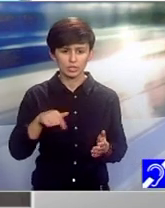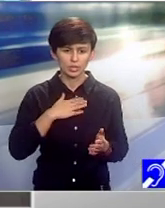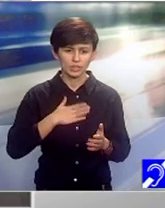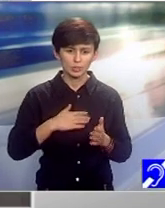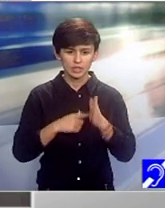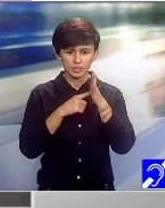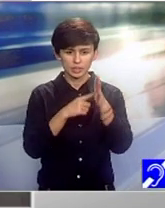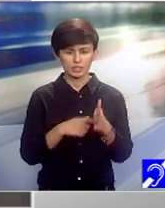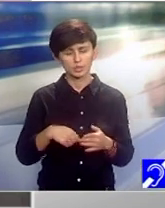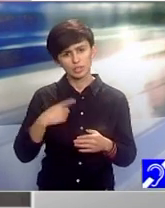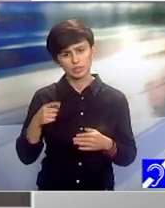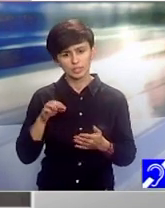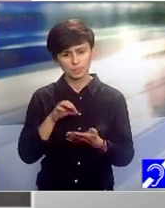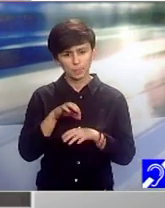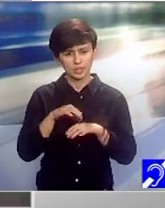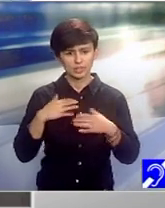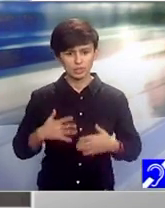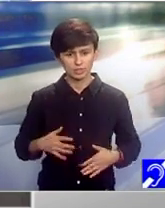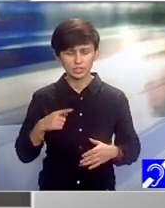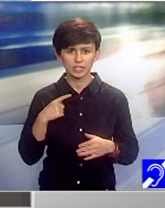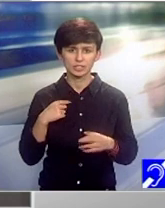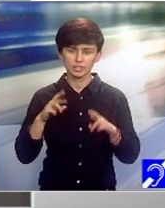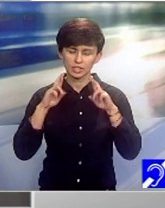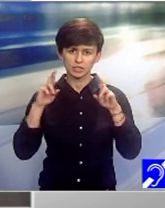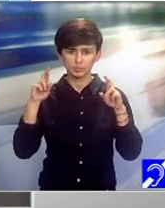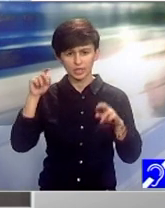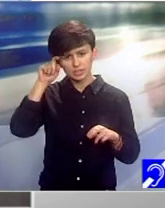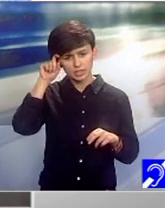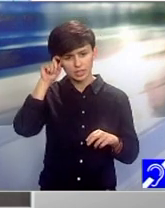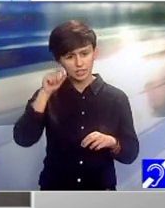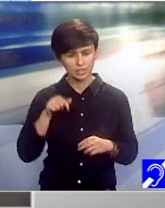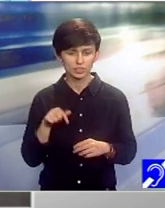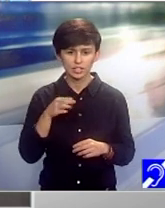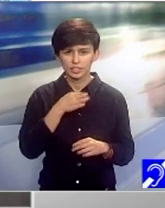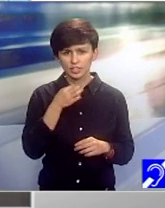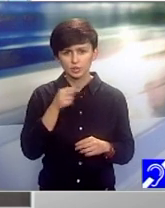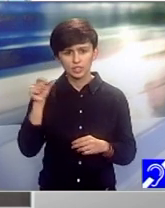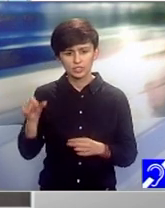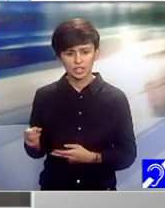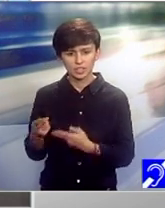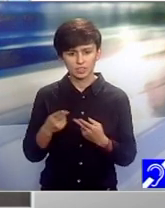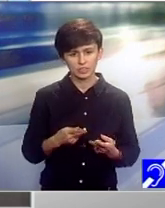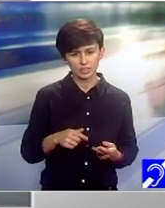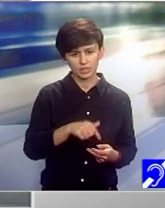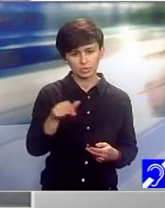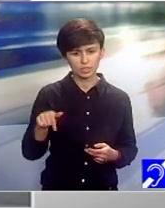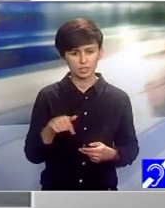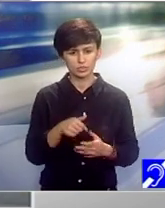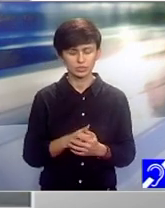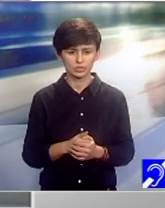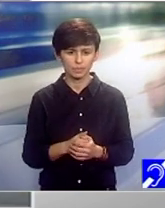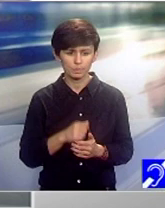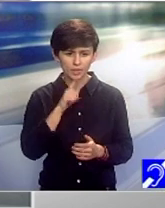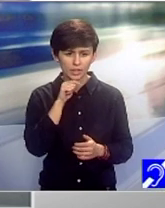orice diagnostic, doamnelor, domnilor, există speranță, există încredere și asta ne spune și invitatul nostru de astăzi, Amy. Unde ți-ai găsit